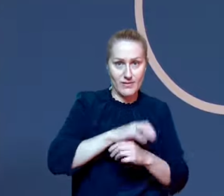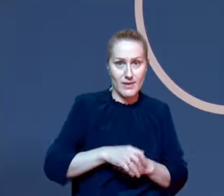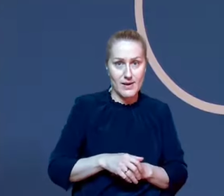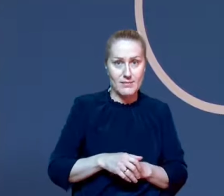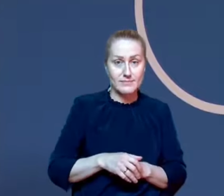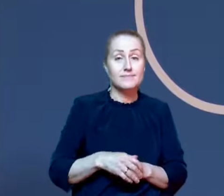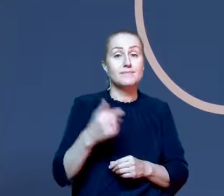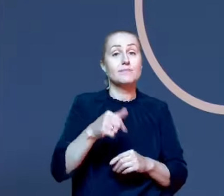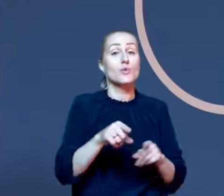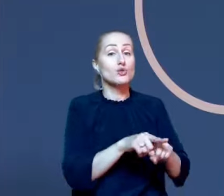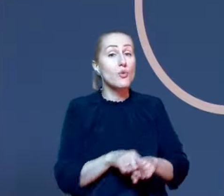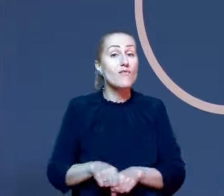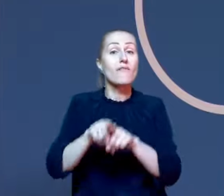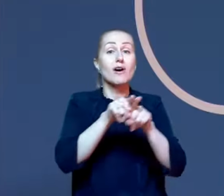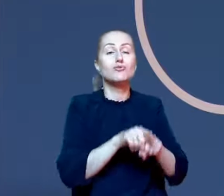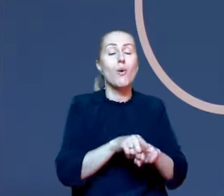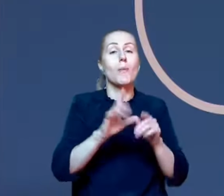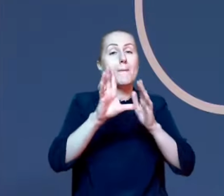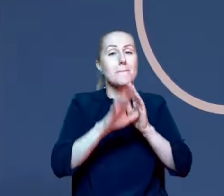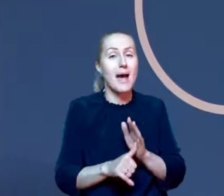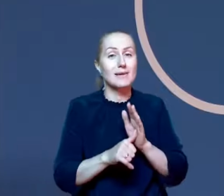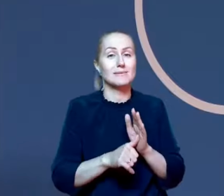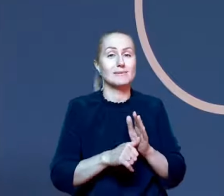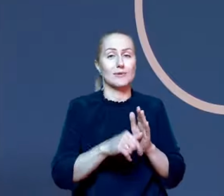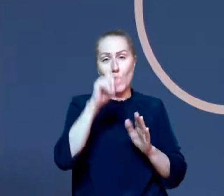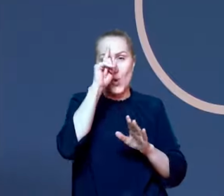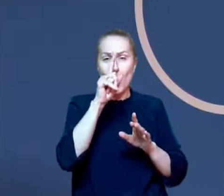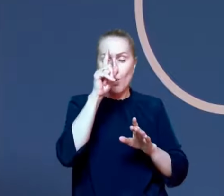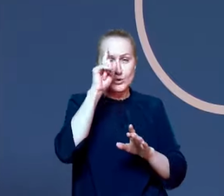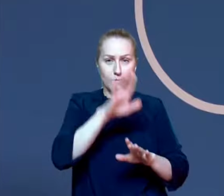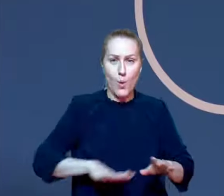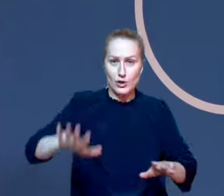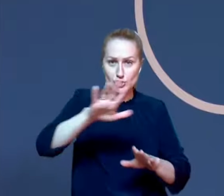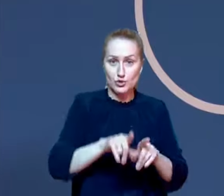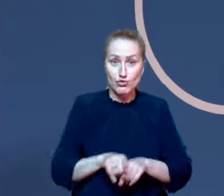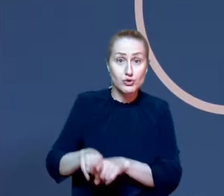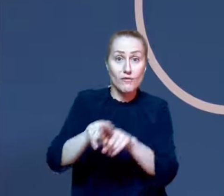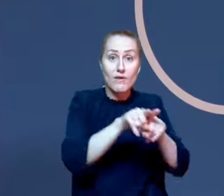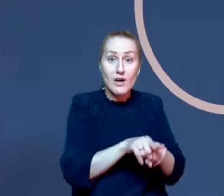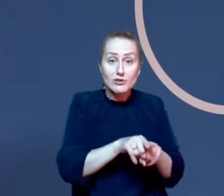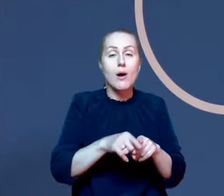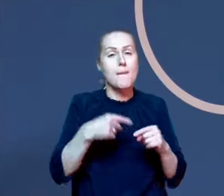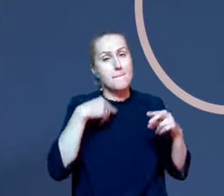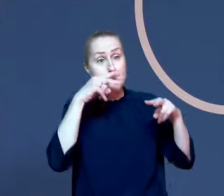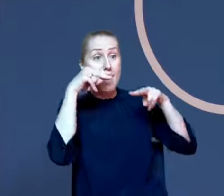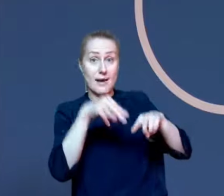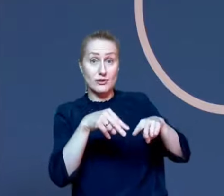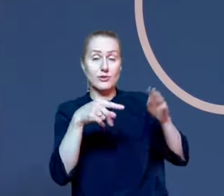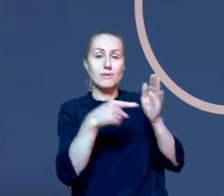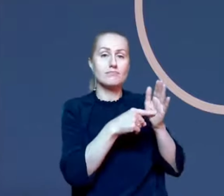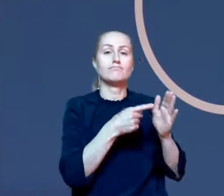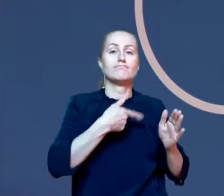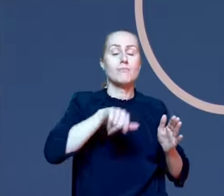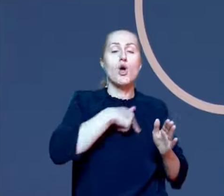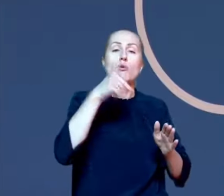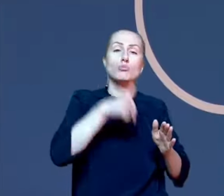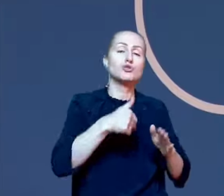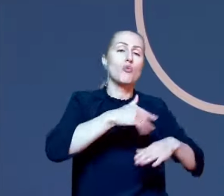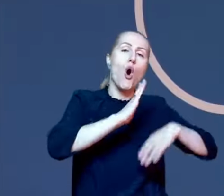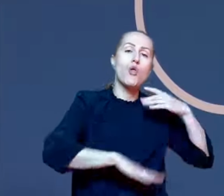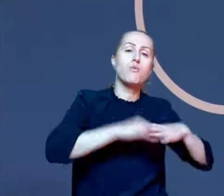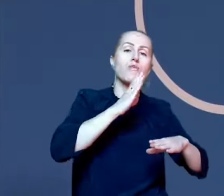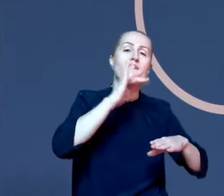widzenia zrównoważonego miasta, zrównoważonego społeczeństwa, to przede wszystkim no, musieliśmy odbudować tkankę tą infrastrukturalną